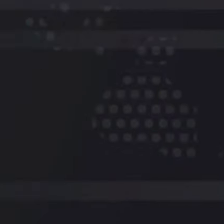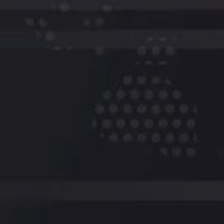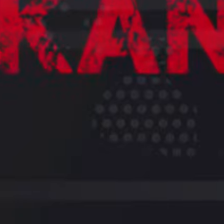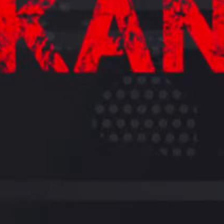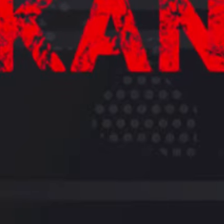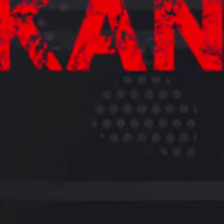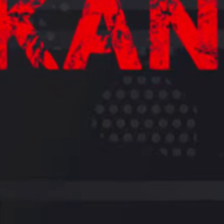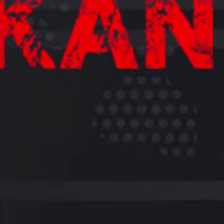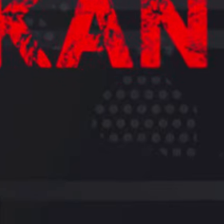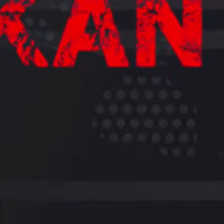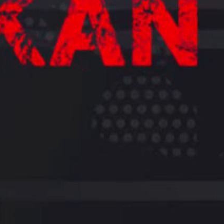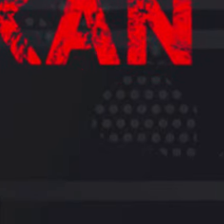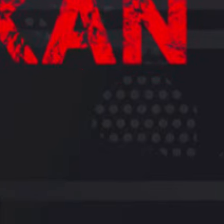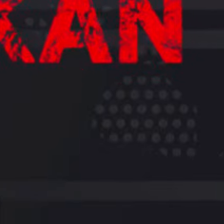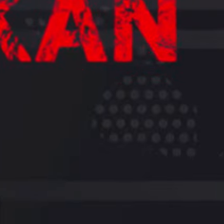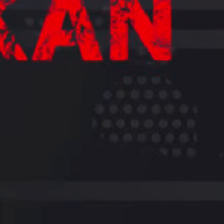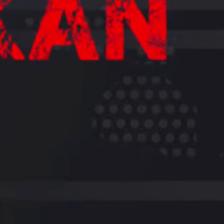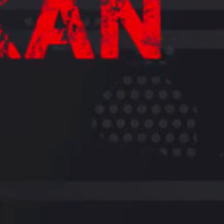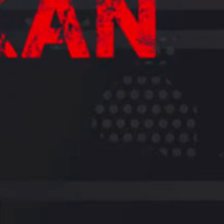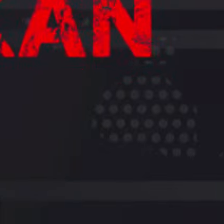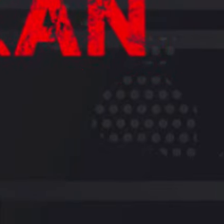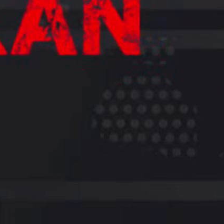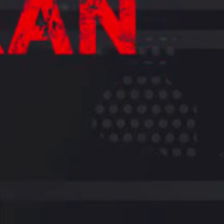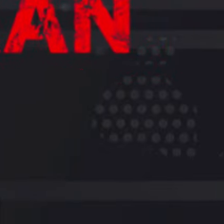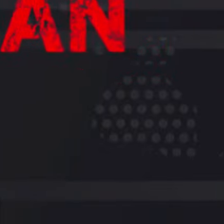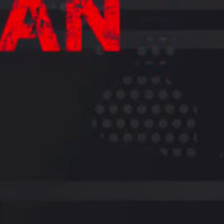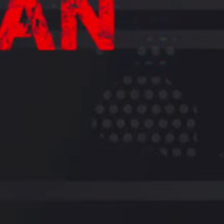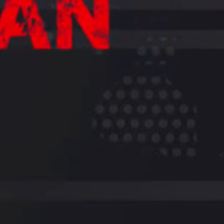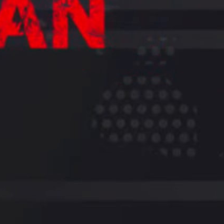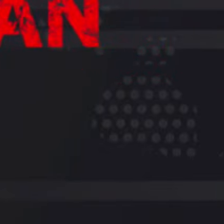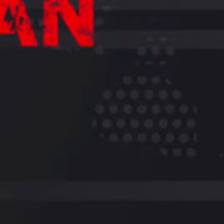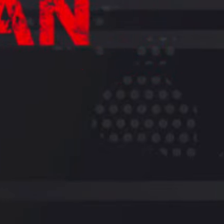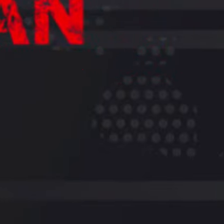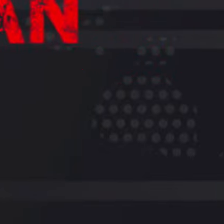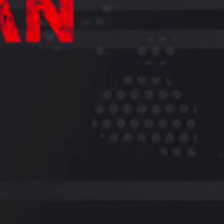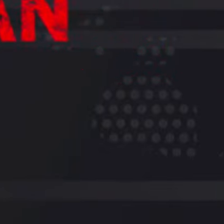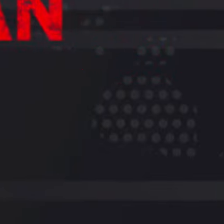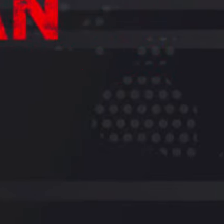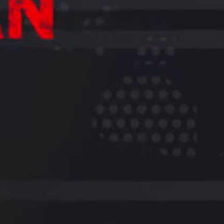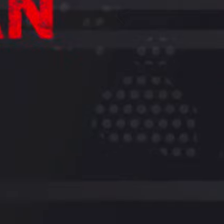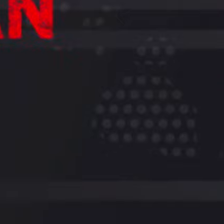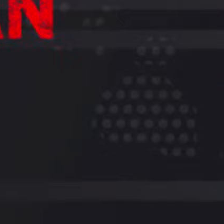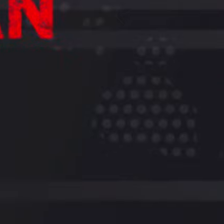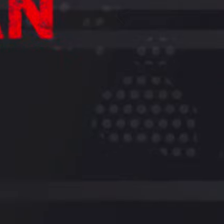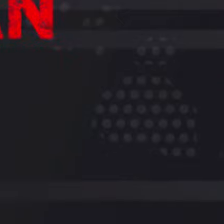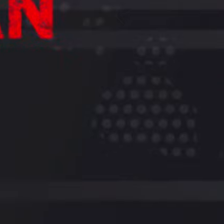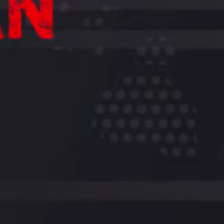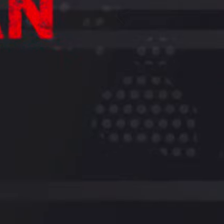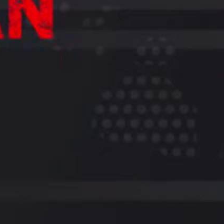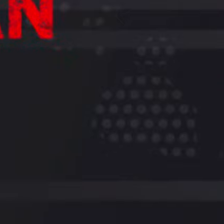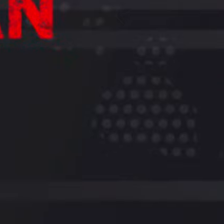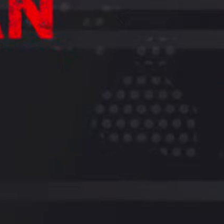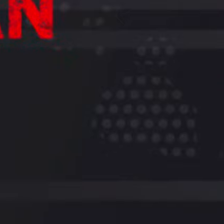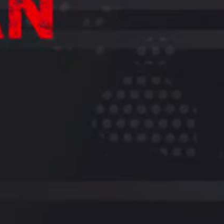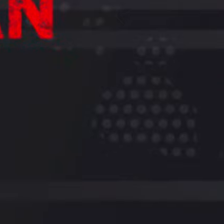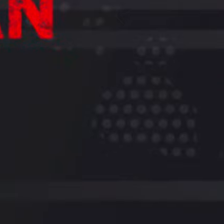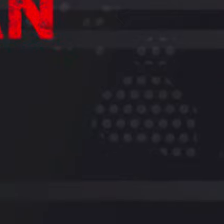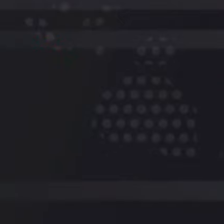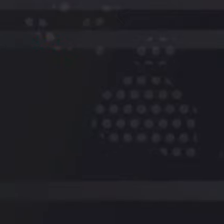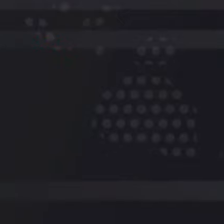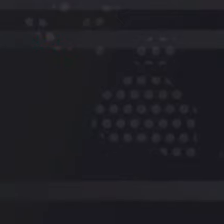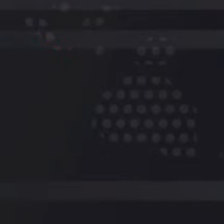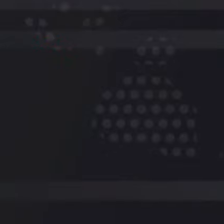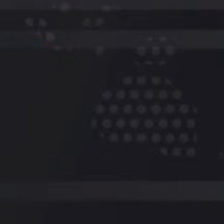Palsu merupakan berita yang tidak dapat ditentukan kesahihannya dan boleh menimbulkan ancaman daripada pelbagai aspek,